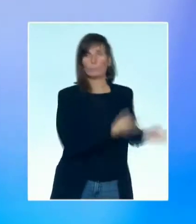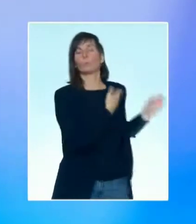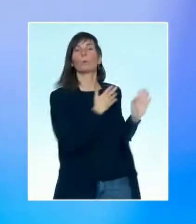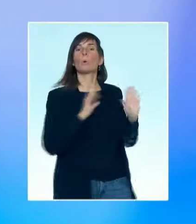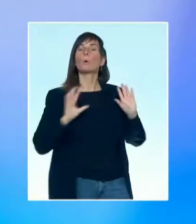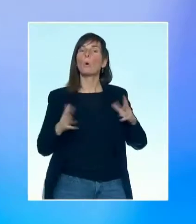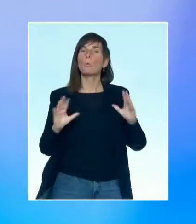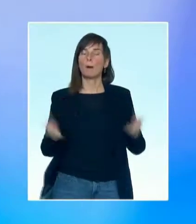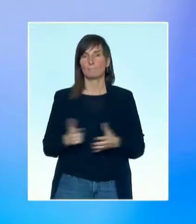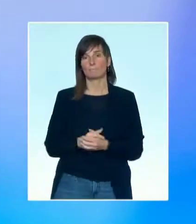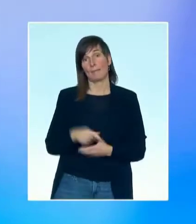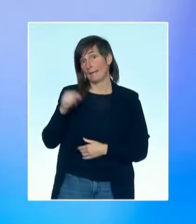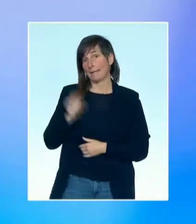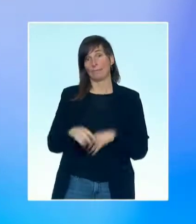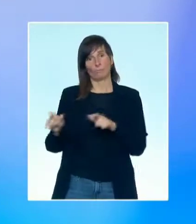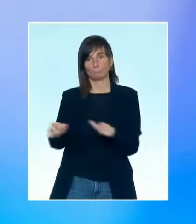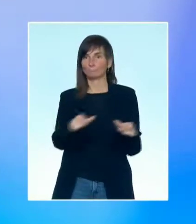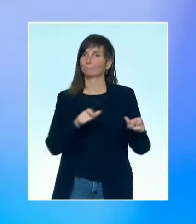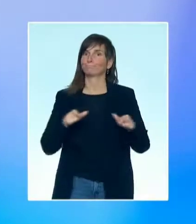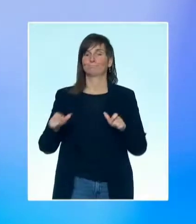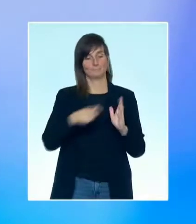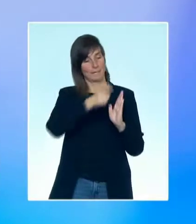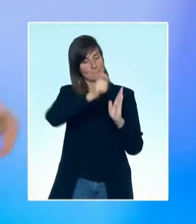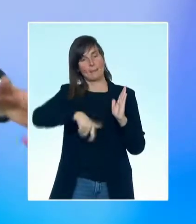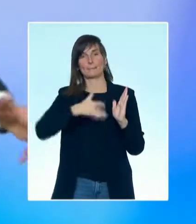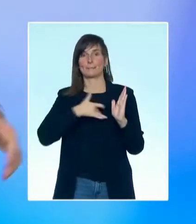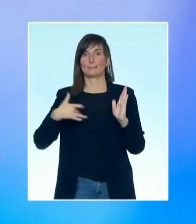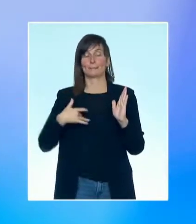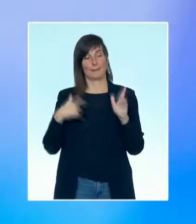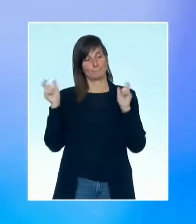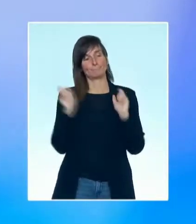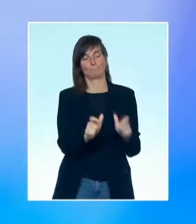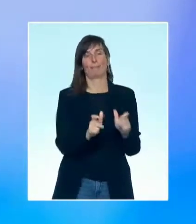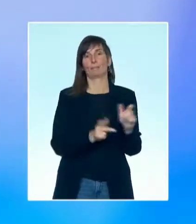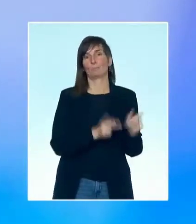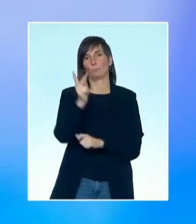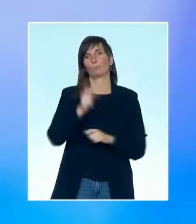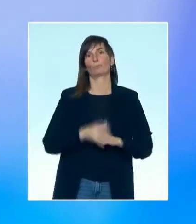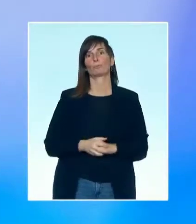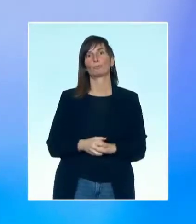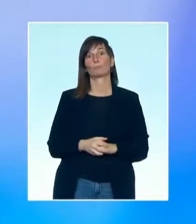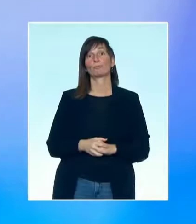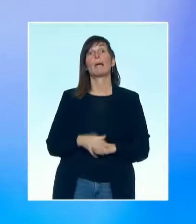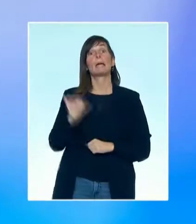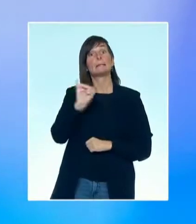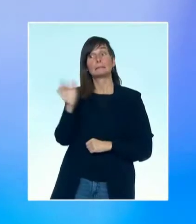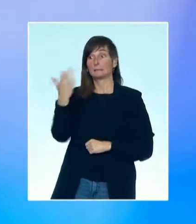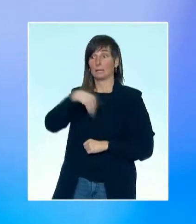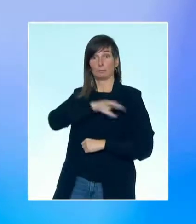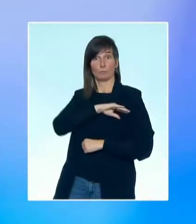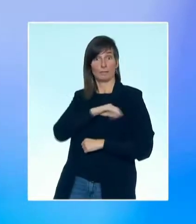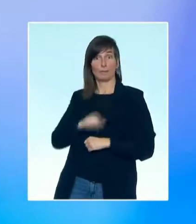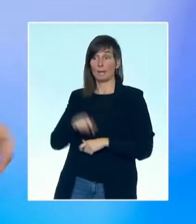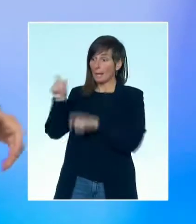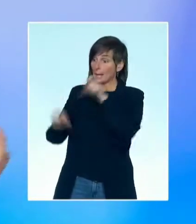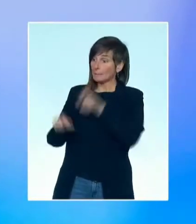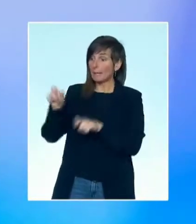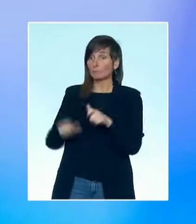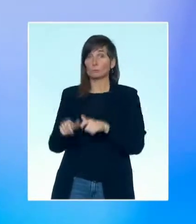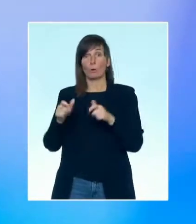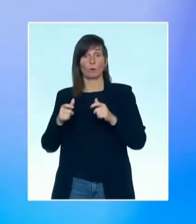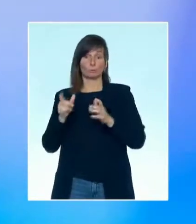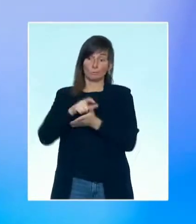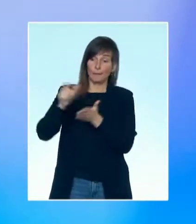systématiquement et scrupuleusement le pass. C'est la responsabilité des gérants d'établissements recevant du public,